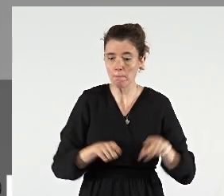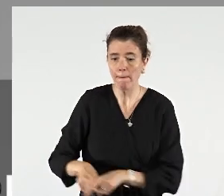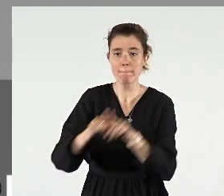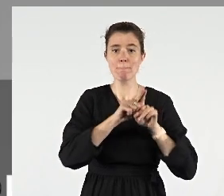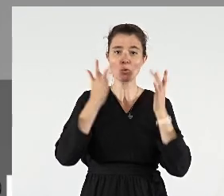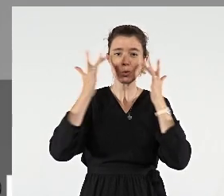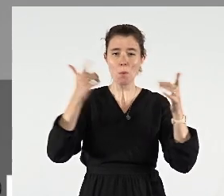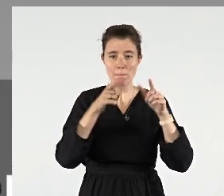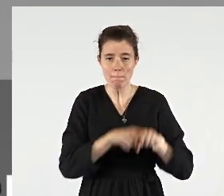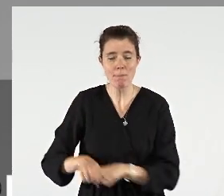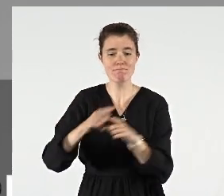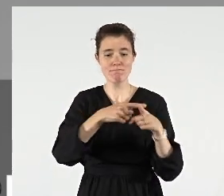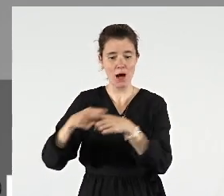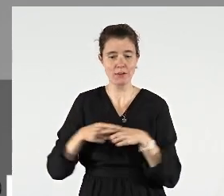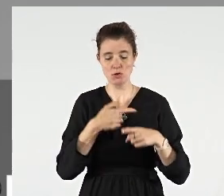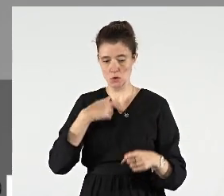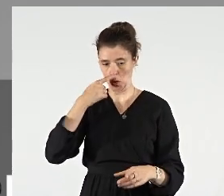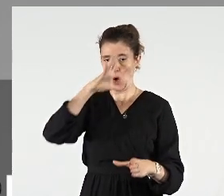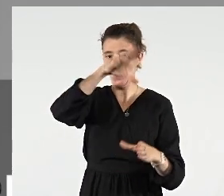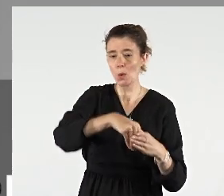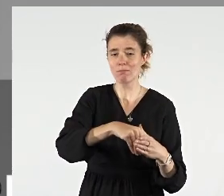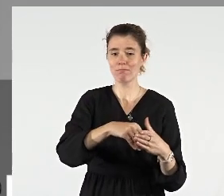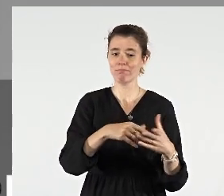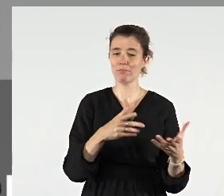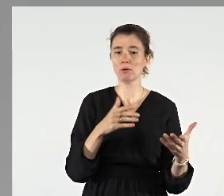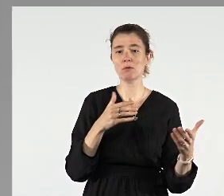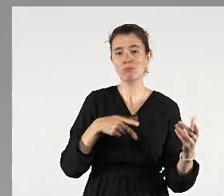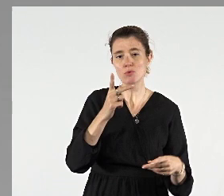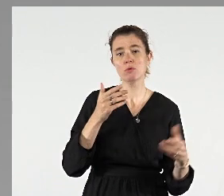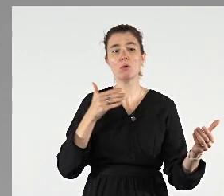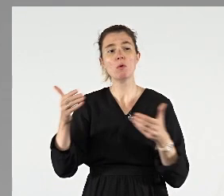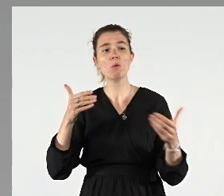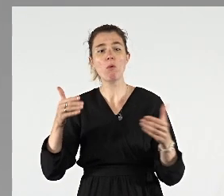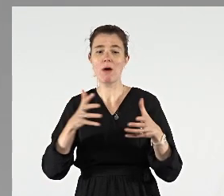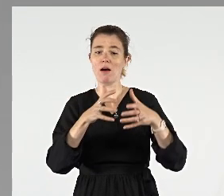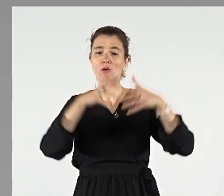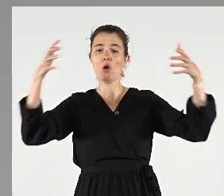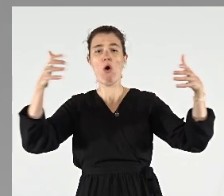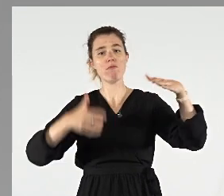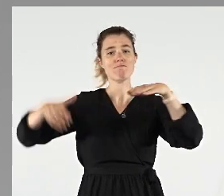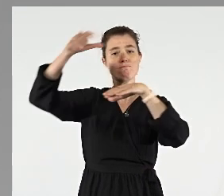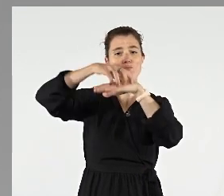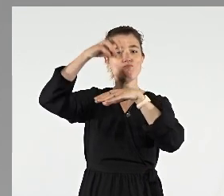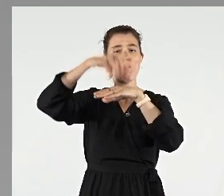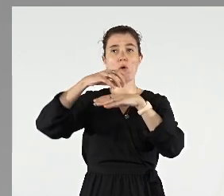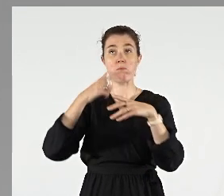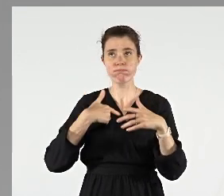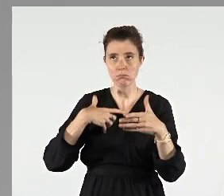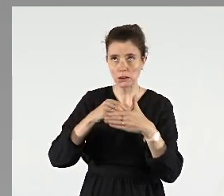le sentiment d'appartenance est plus spontané que vis-à-vis d'un ensemble plus grand qu'est le pôle ou parfois même